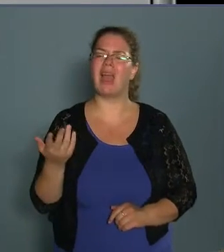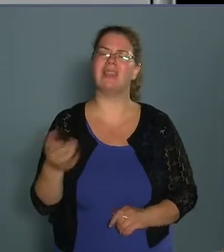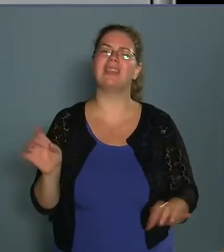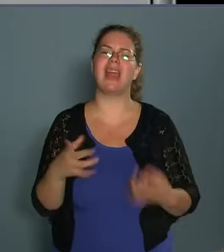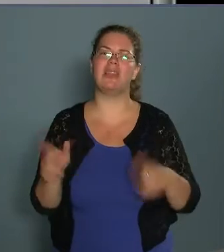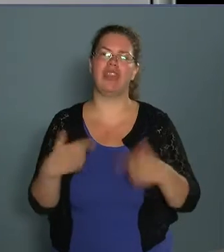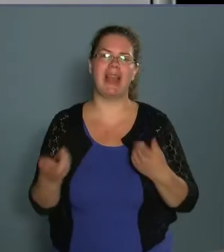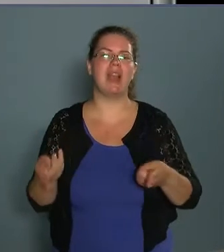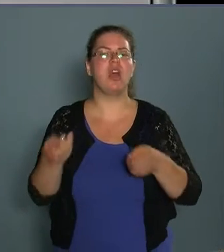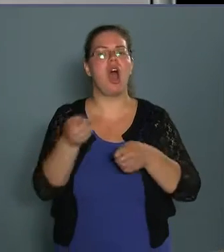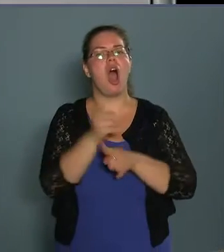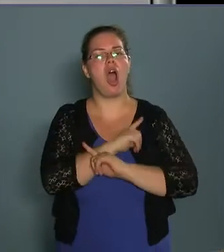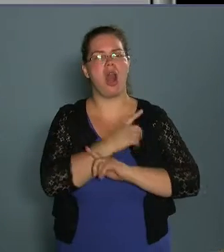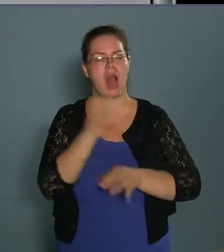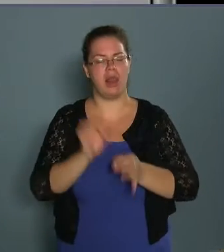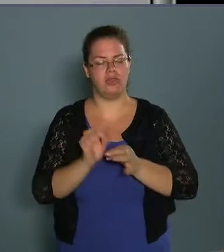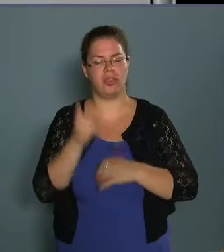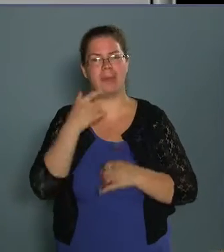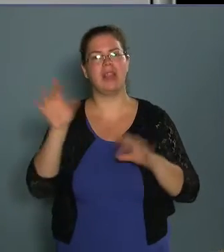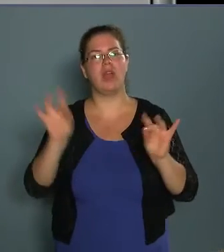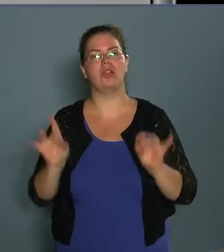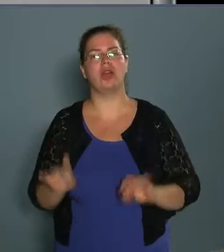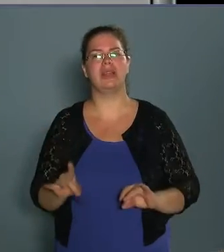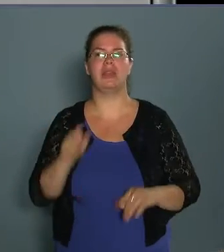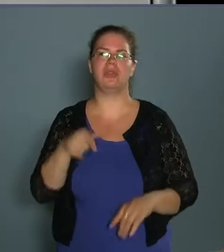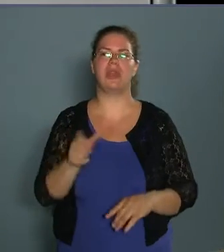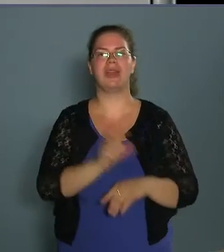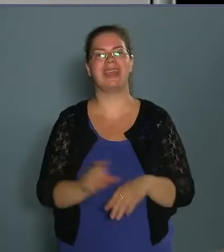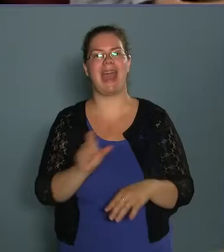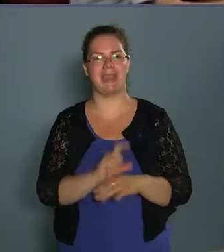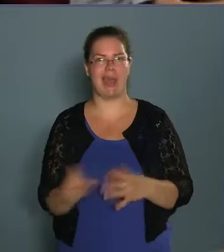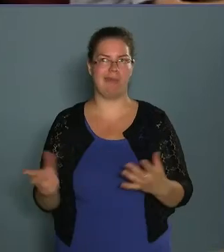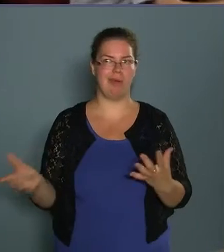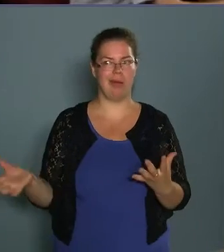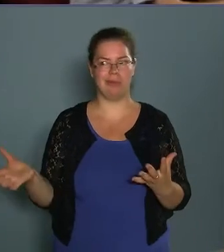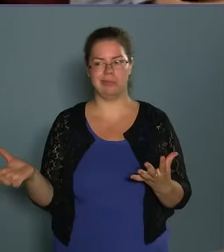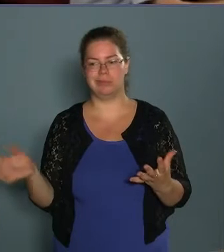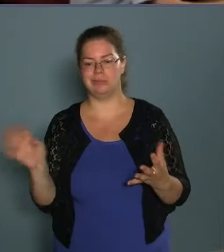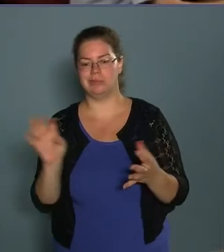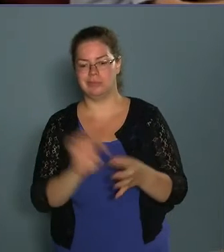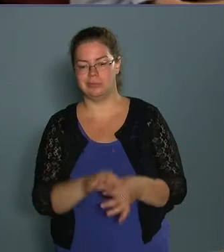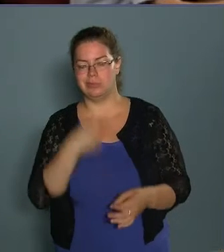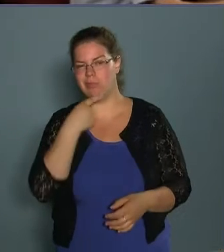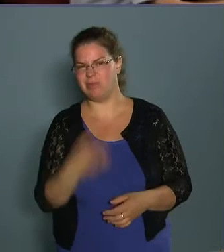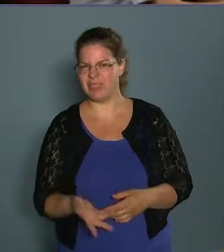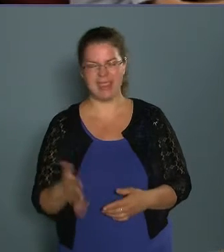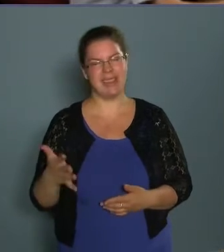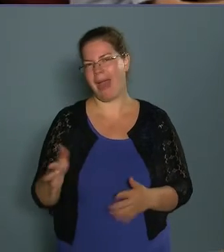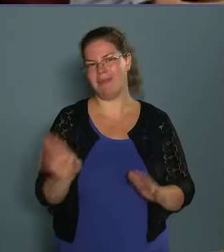ugye az a szerencsétlen haláleset, amit a takarítással, illetve annak hiányával hoztak összefüggésbe, az